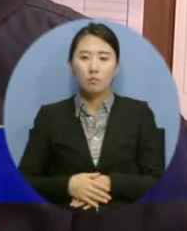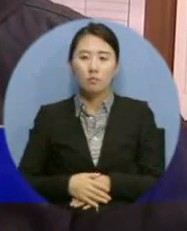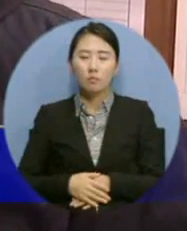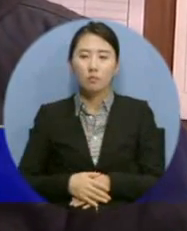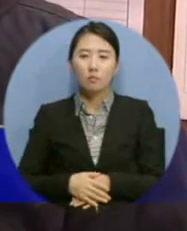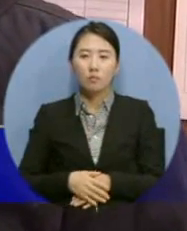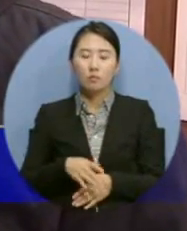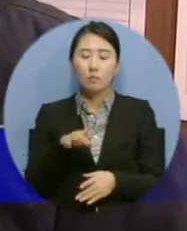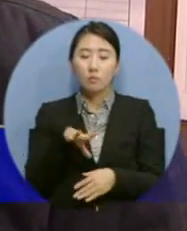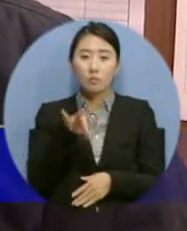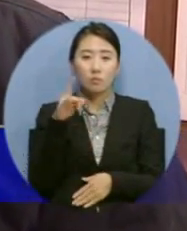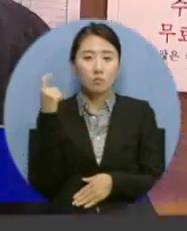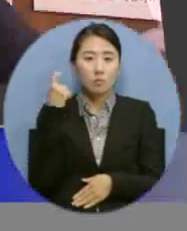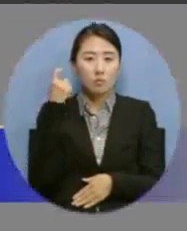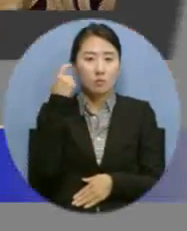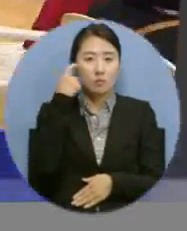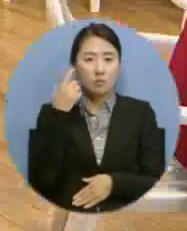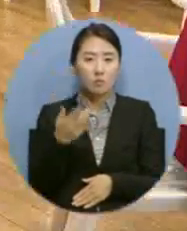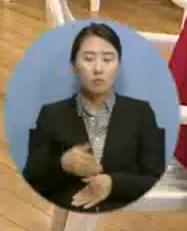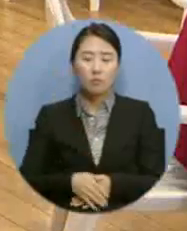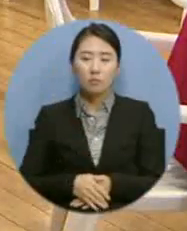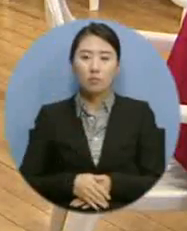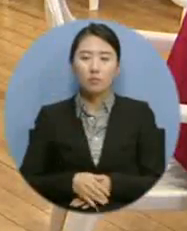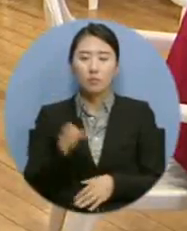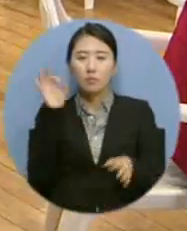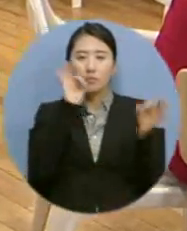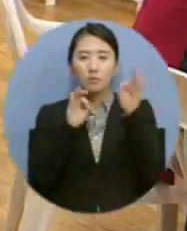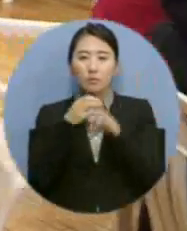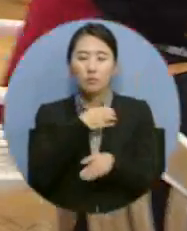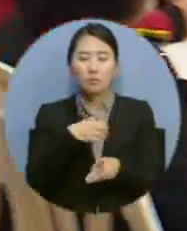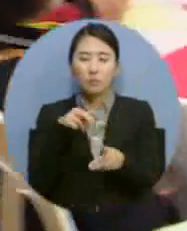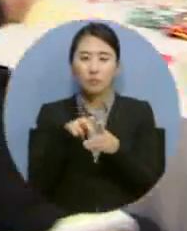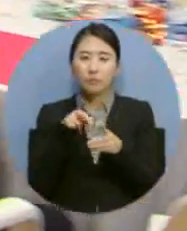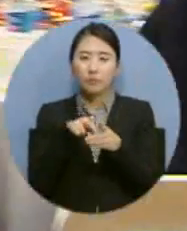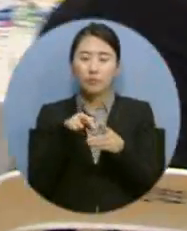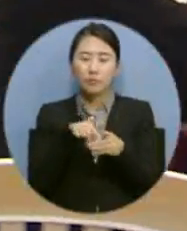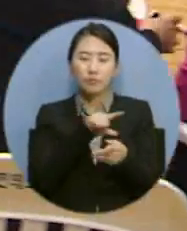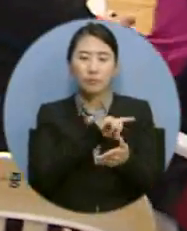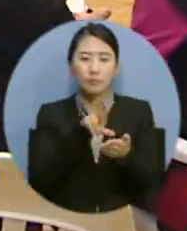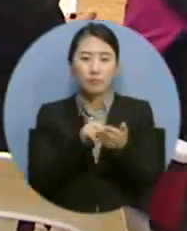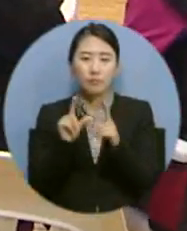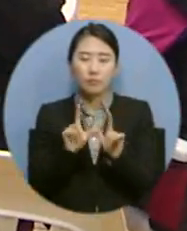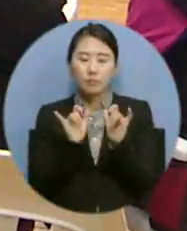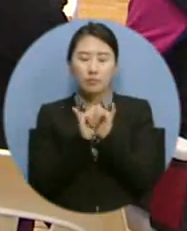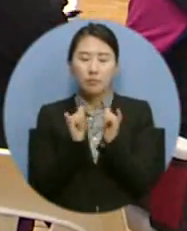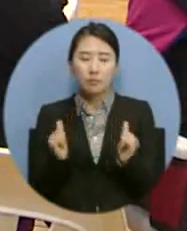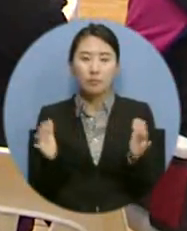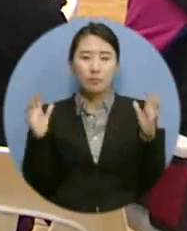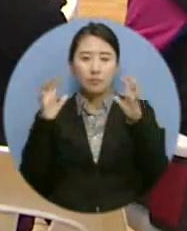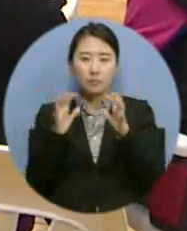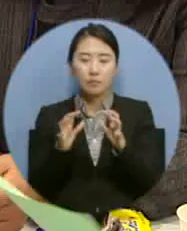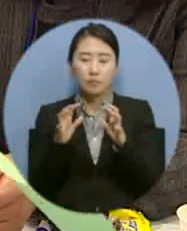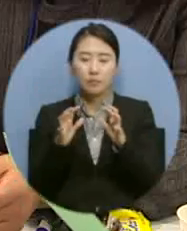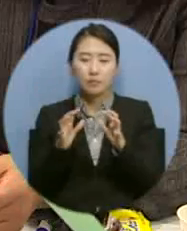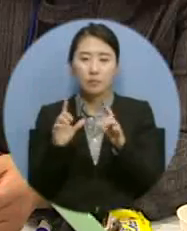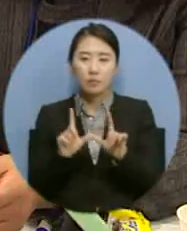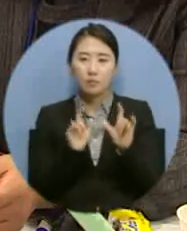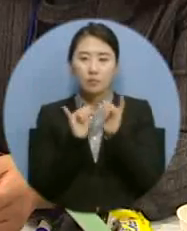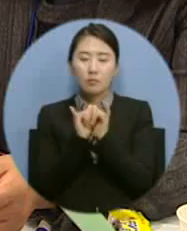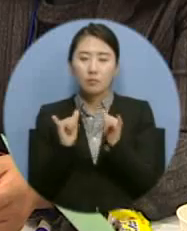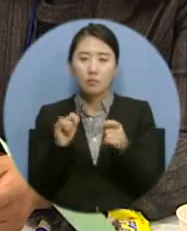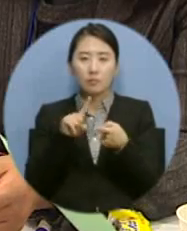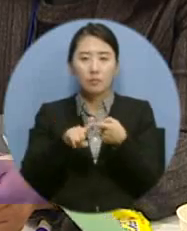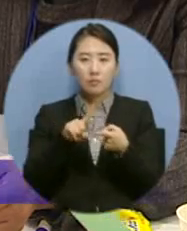찾아가는 동주민센터라는 말 못 들어보셨어요? 네. 찾아가는 동주민센터를 주제로 주민들이 마주 앉았습니다. 주민들은 사업에